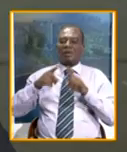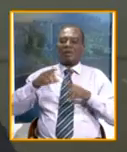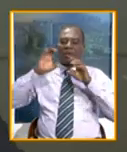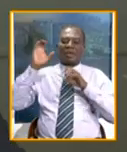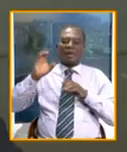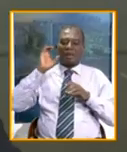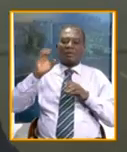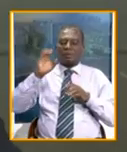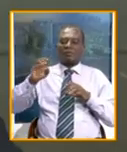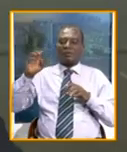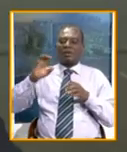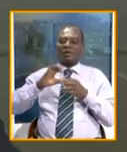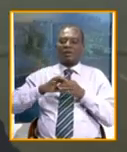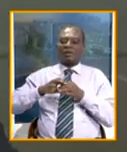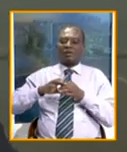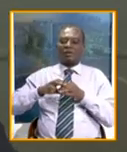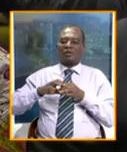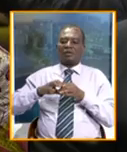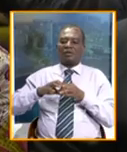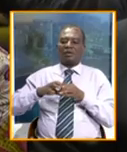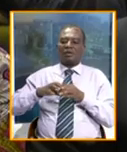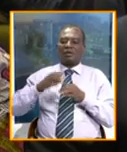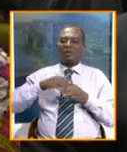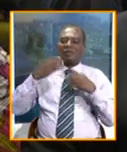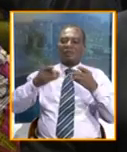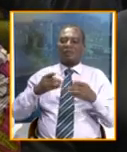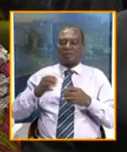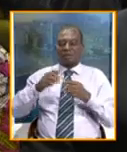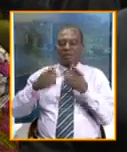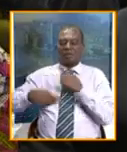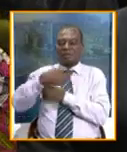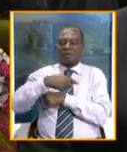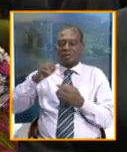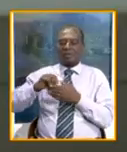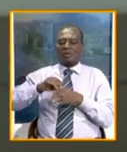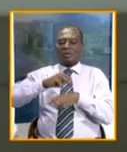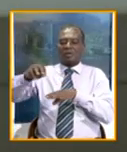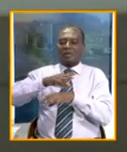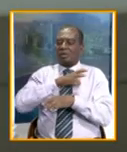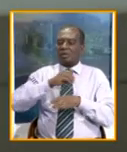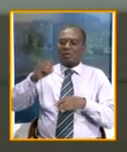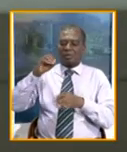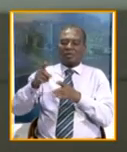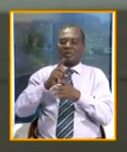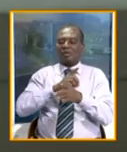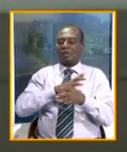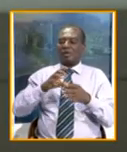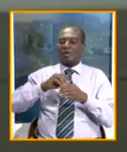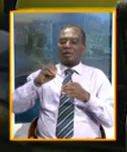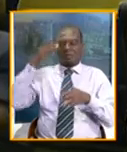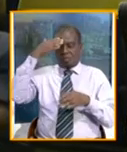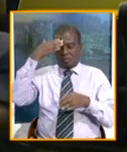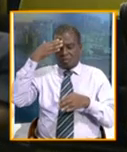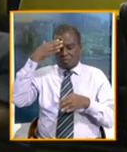d'Ivoire, ont proposé de dédier une journée à cette matière scientifique. Outil efficace de développement, la